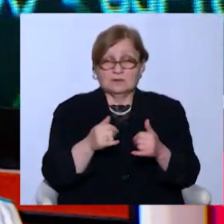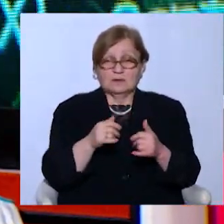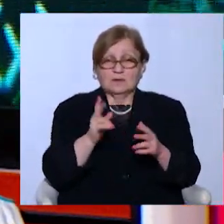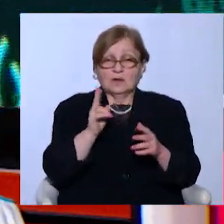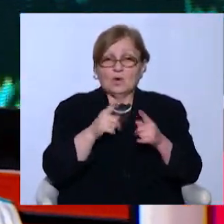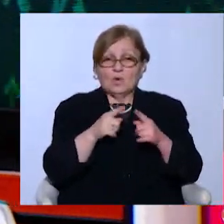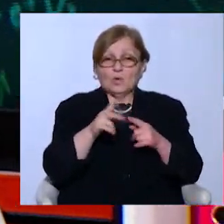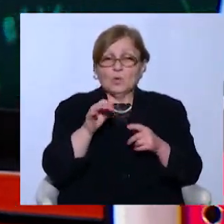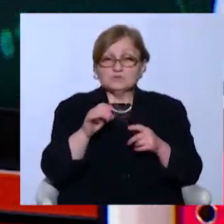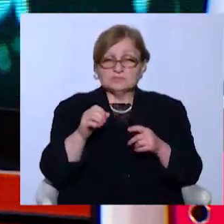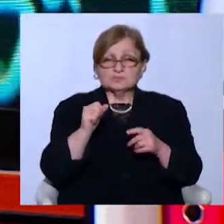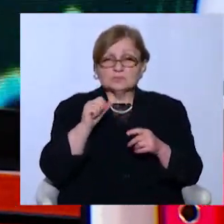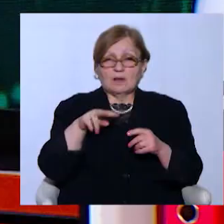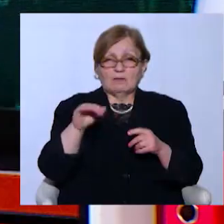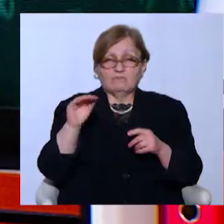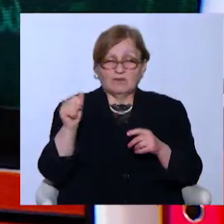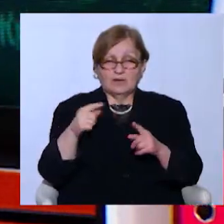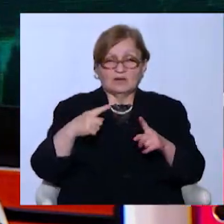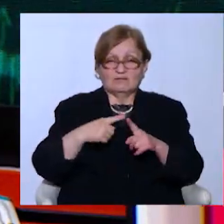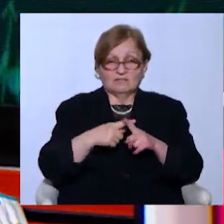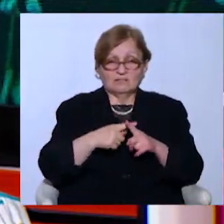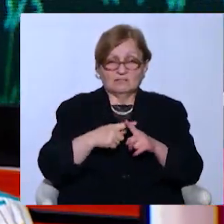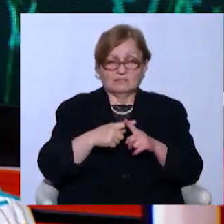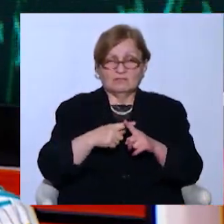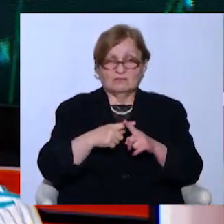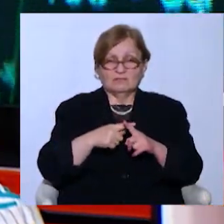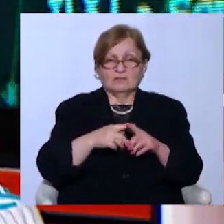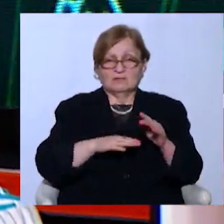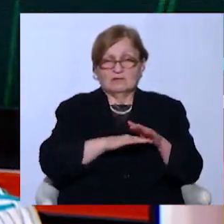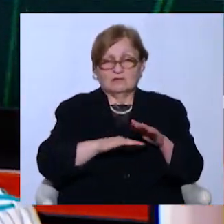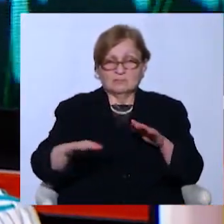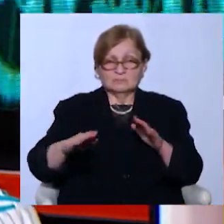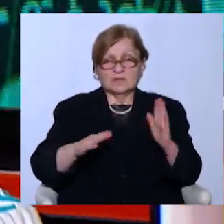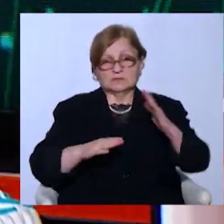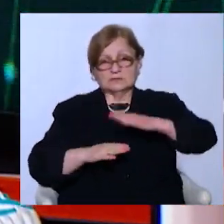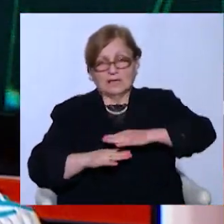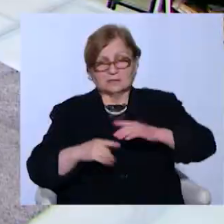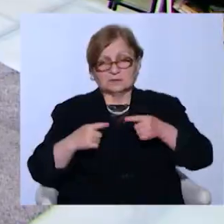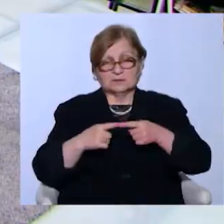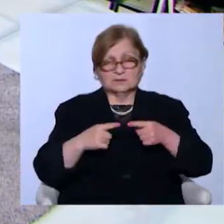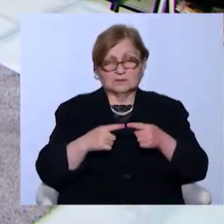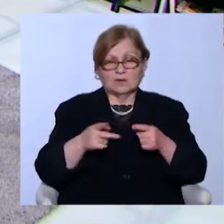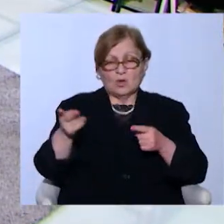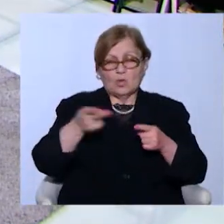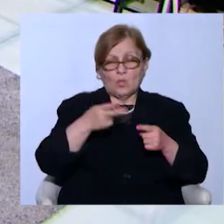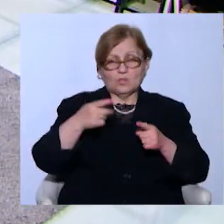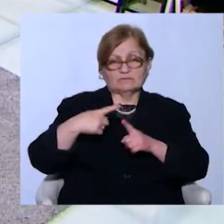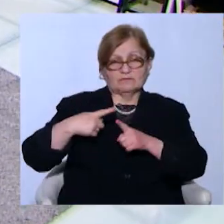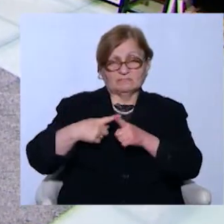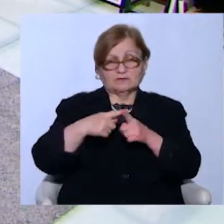კოსინუს ალფა არის ამ კვეთასა და ამ კვეთის ფუძისადმი დახრის კუთხეს, რაც ორივე კვეთის შემთხვევაში